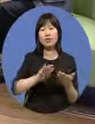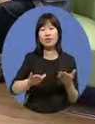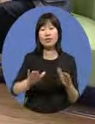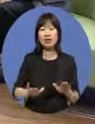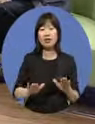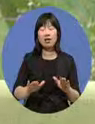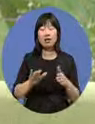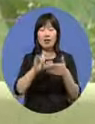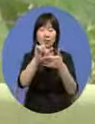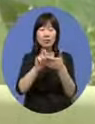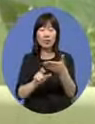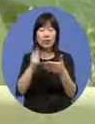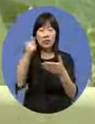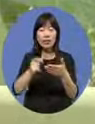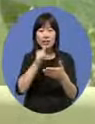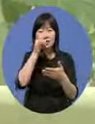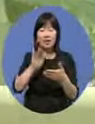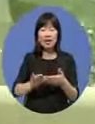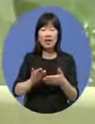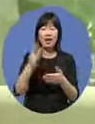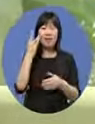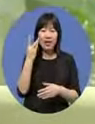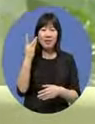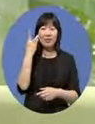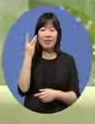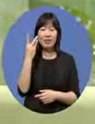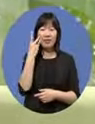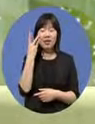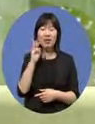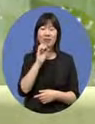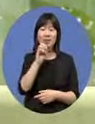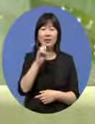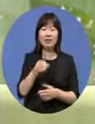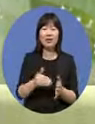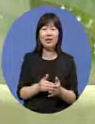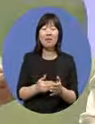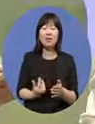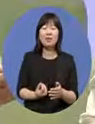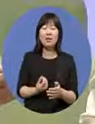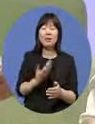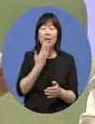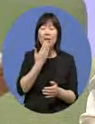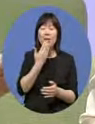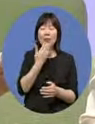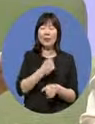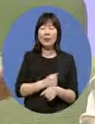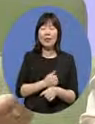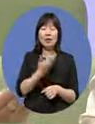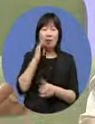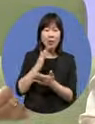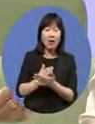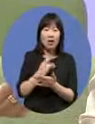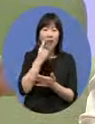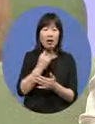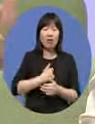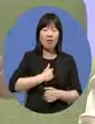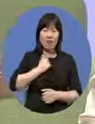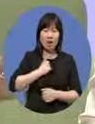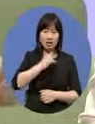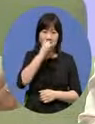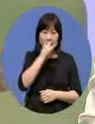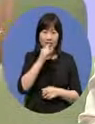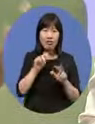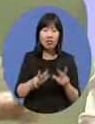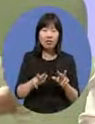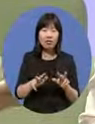지금 네. 항목 몇 개 말씀하시는데 어머니 지금 계속 네, 네 하셨거든요. 빨리 먹고, 예. 네. 그리고 먹지 말라고 그러면 엄마한테 화내고 막 그래요? 네, 그런 것도